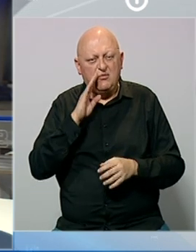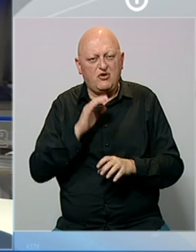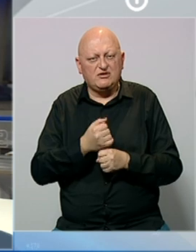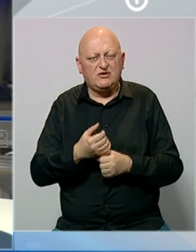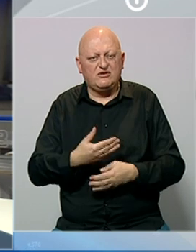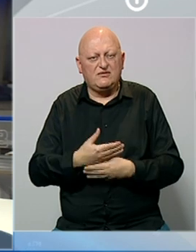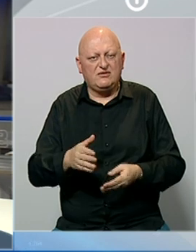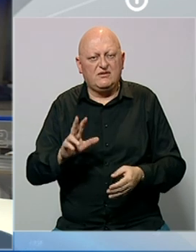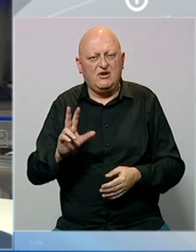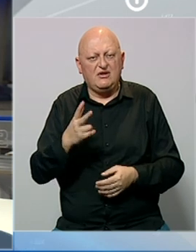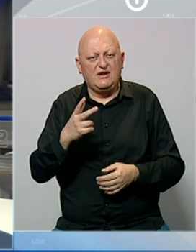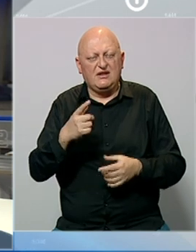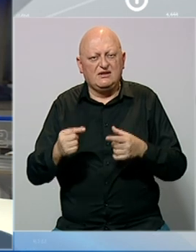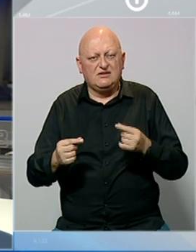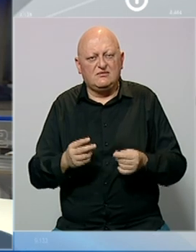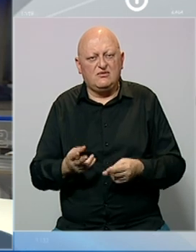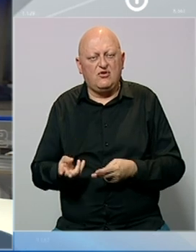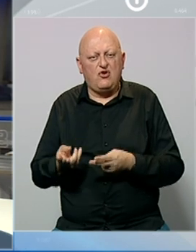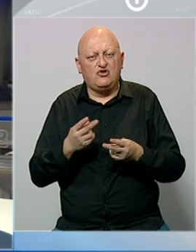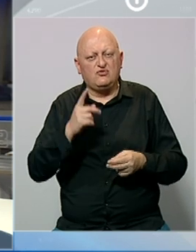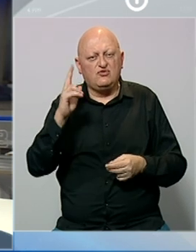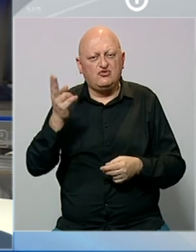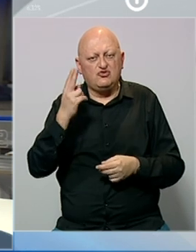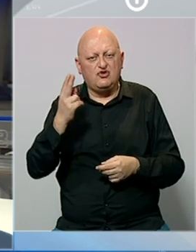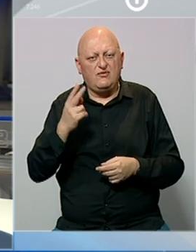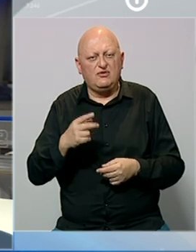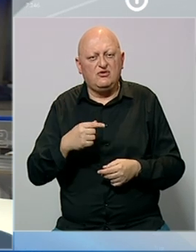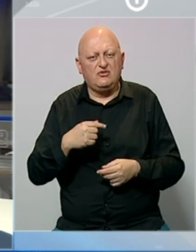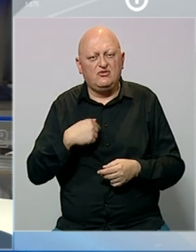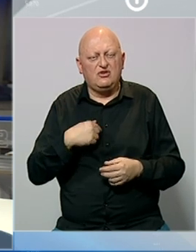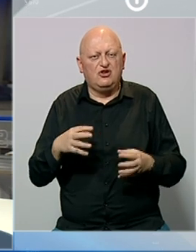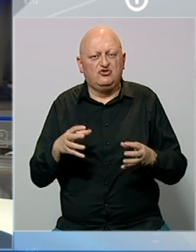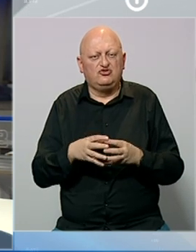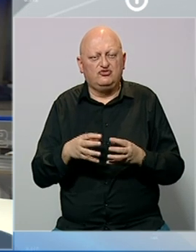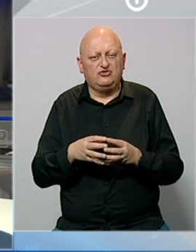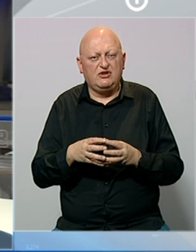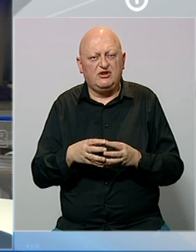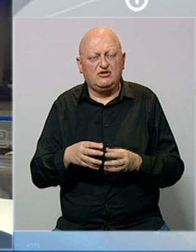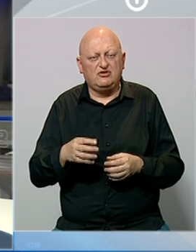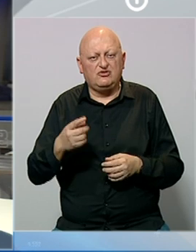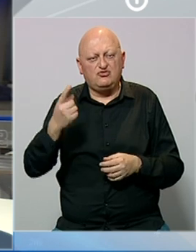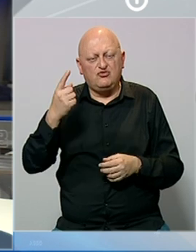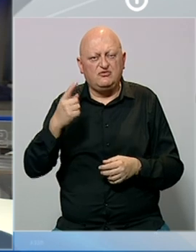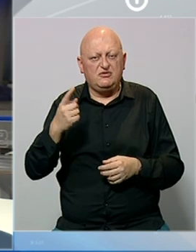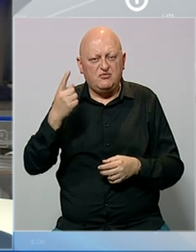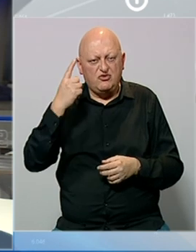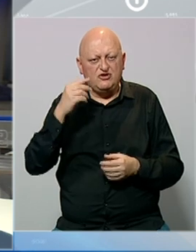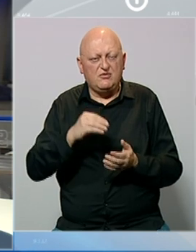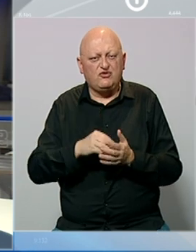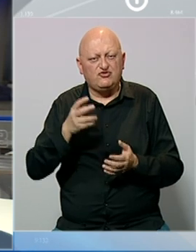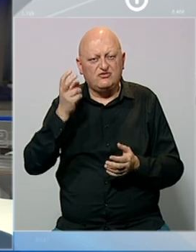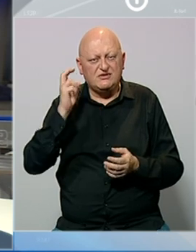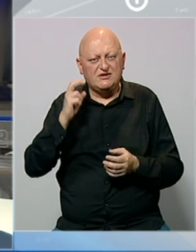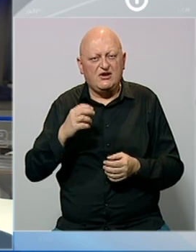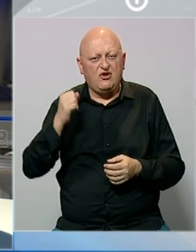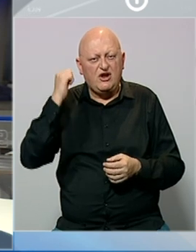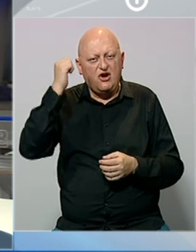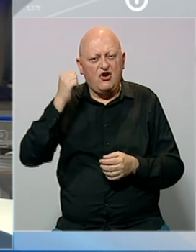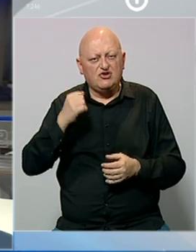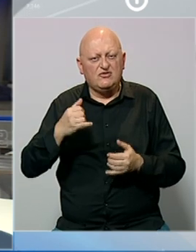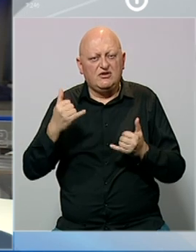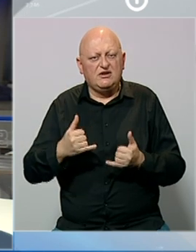prvenstvo koje Bosna i Hercegovina otvara 13. listopada gostovanjem u Sloveniji. U našoj skupini podsjećamo još su Crna